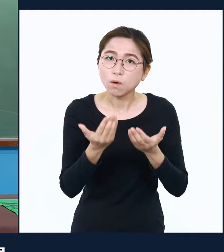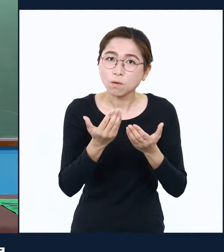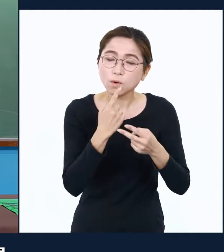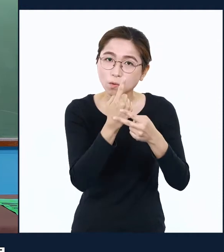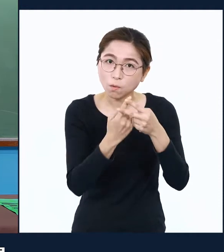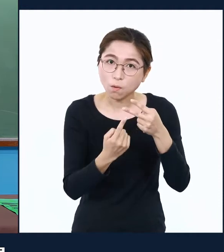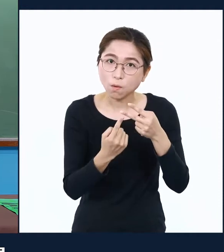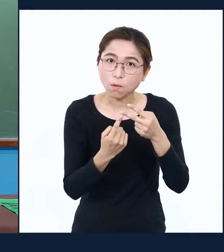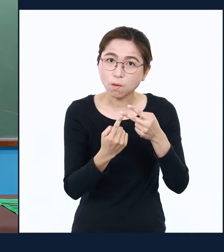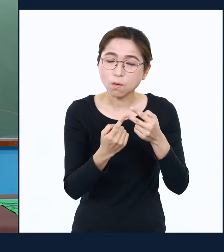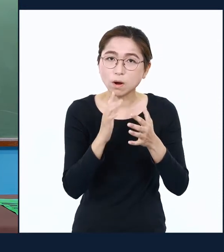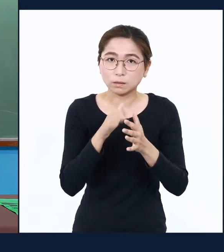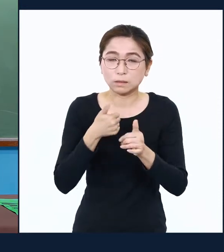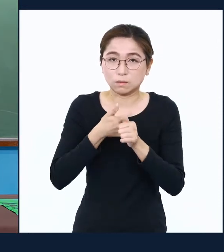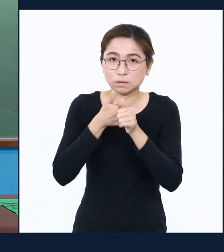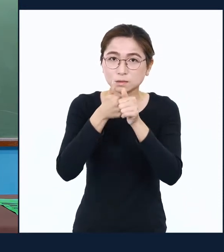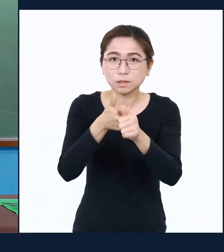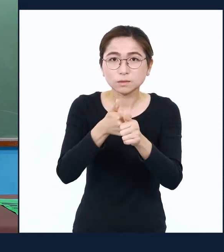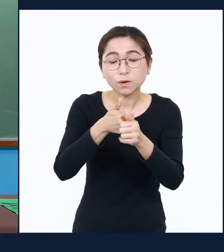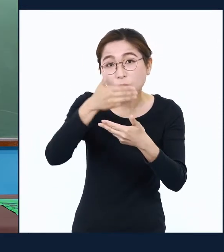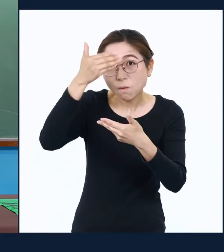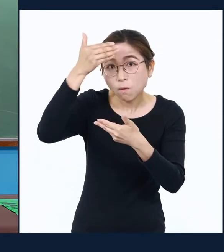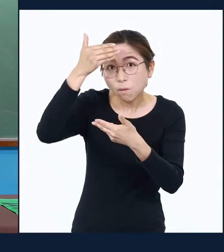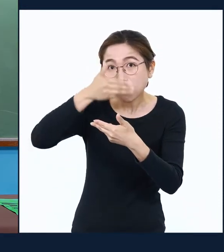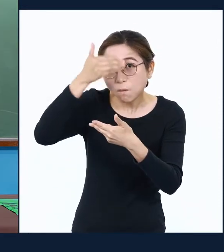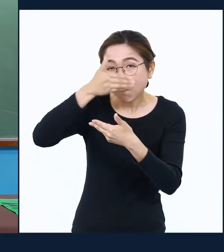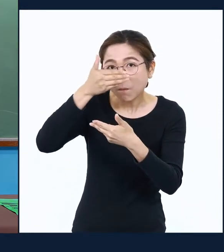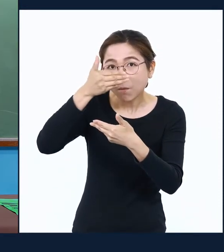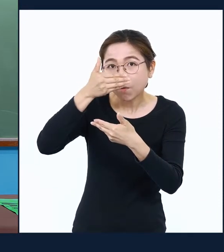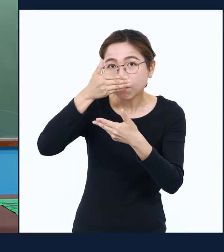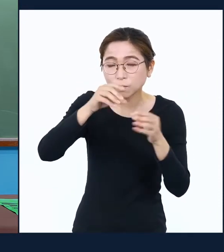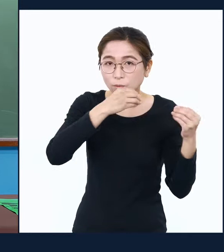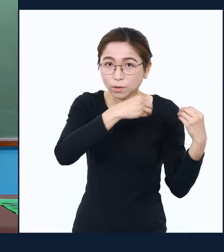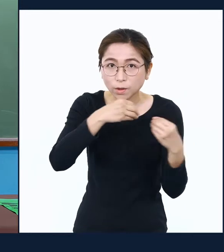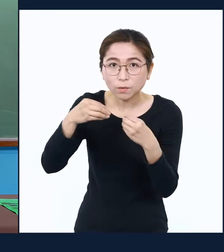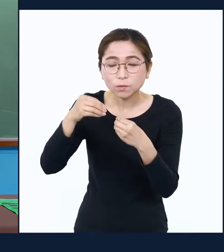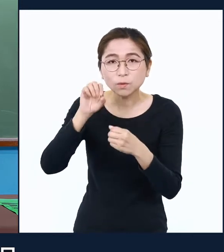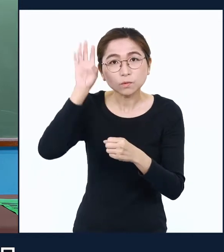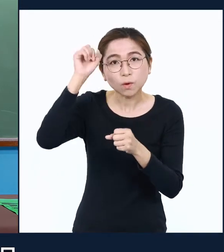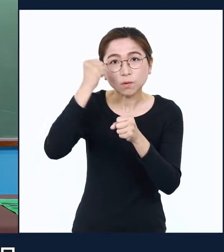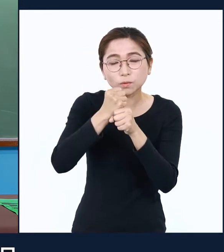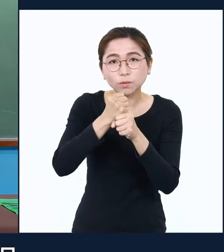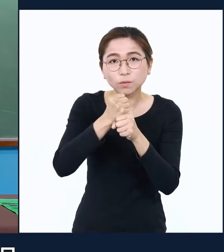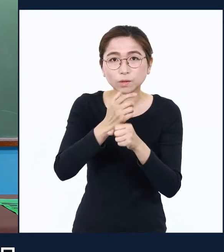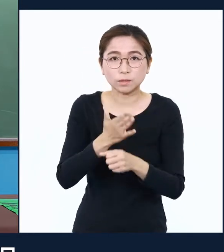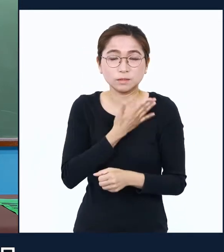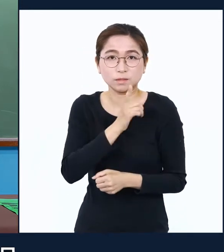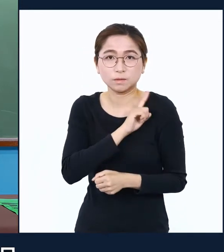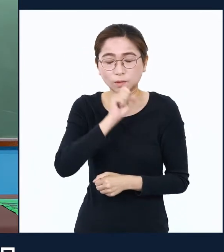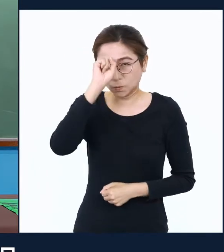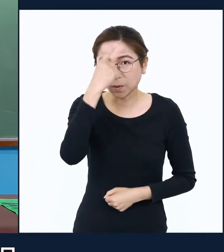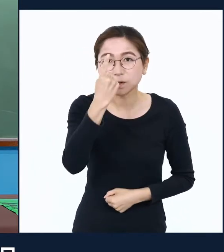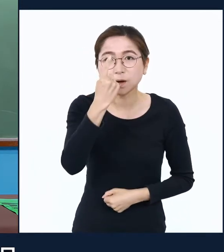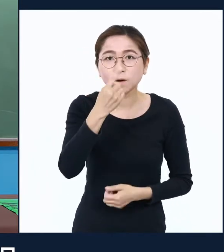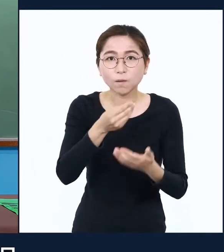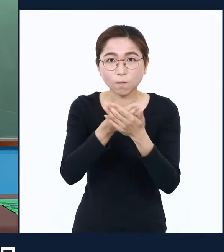者工具，然後跟著看下來的教學片段創作屬於你